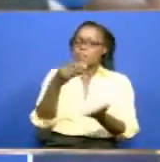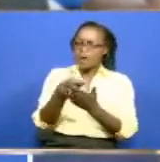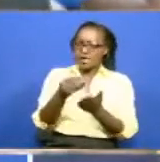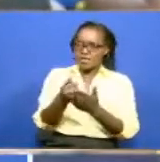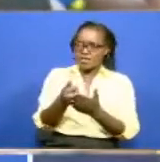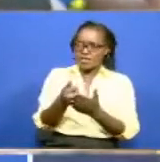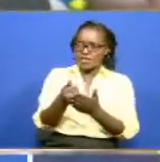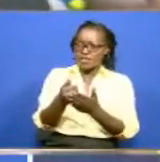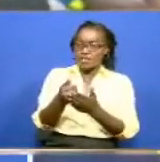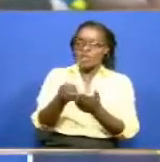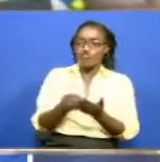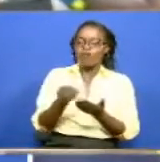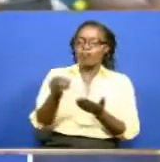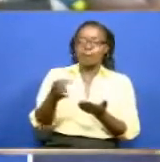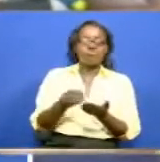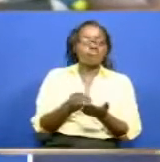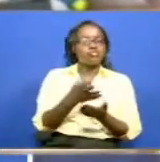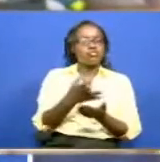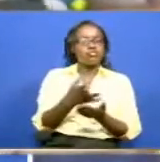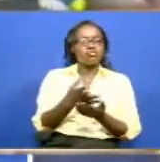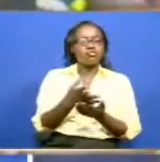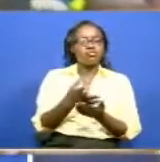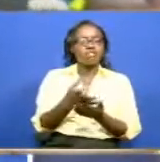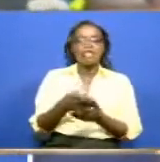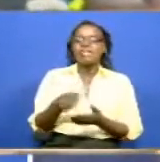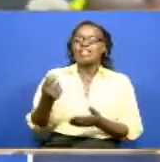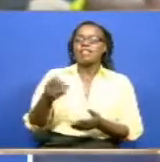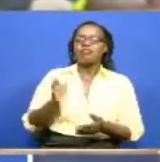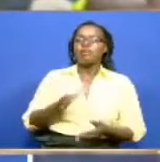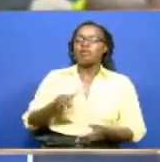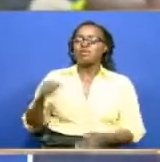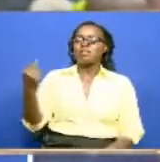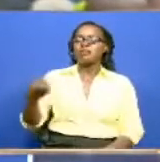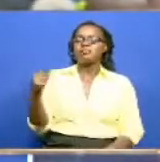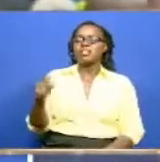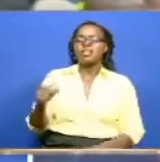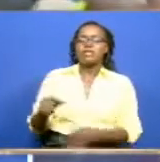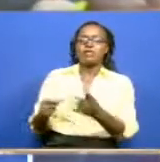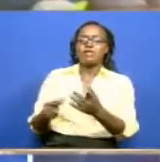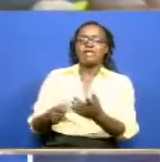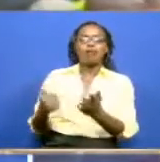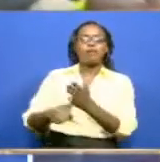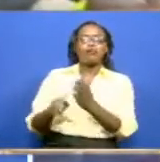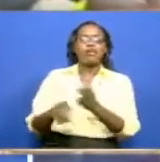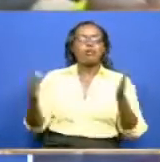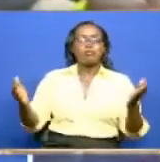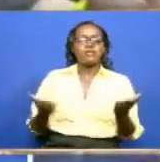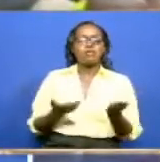mnatoa, kwendeni patia mama mboga wako na shida kubwa, waendelee na biashara.